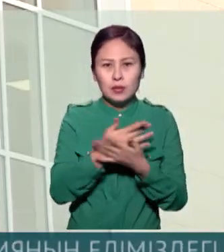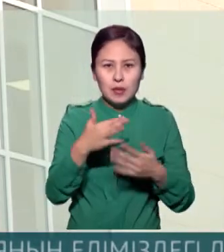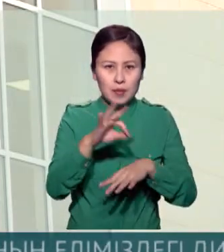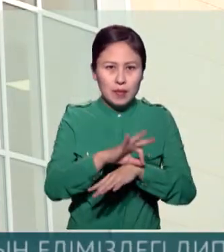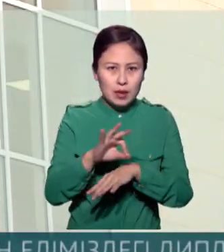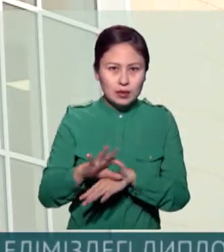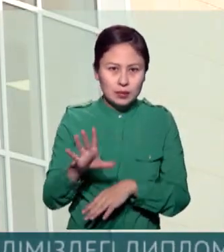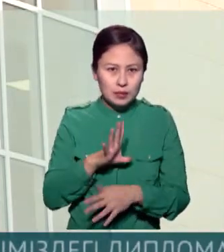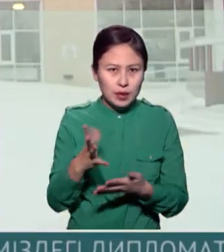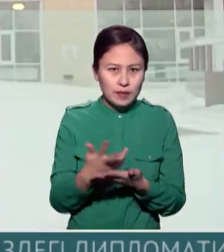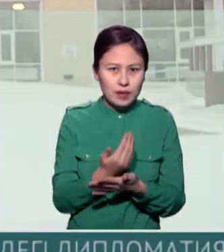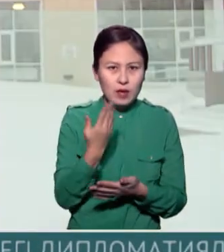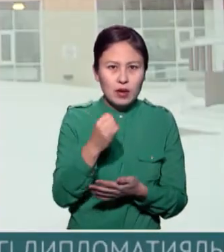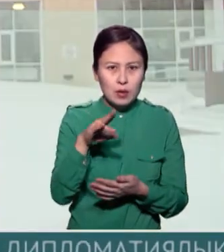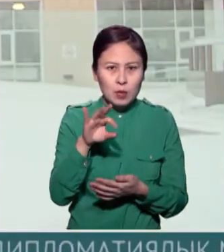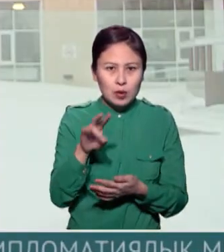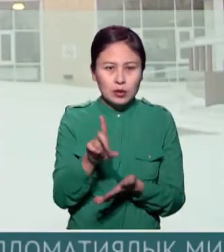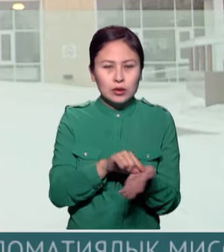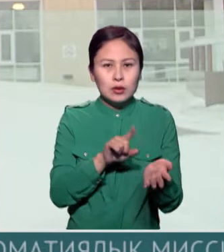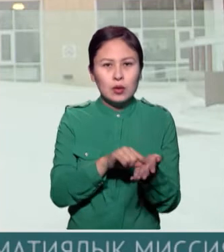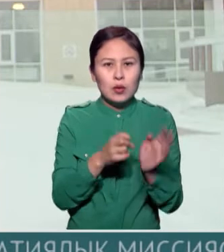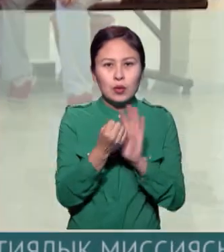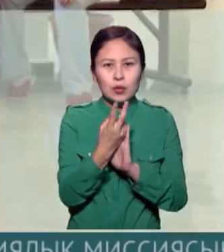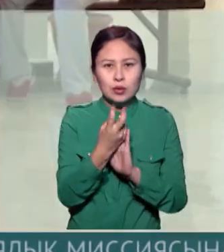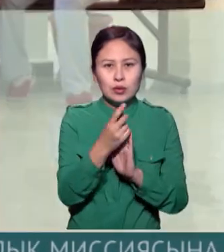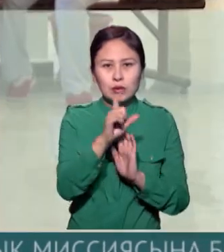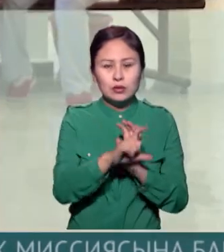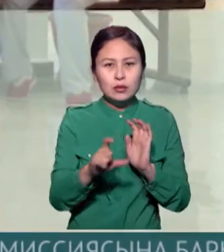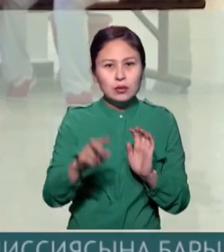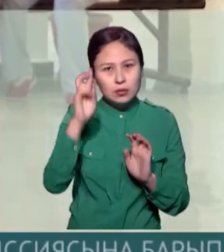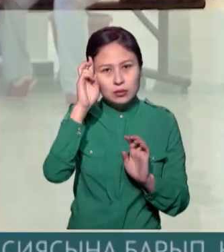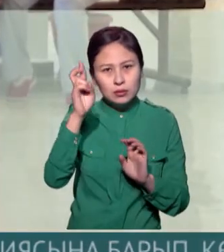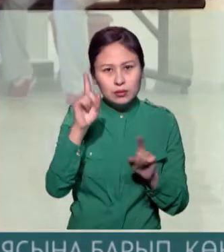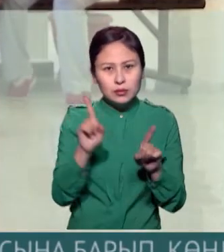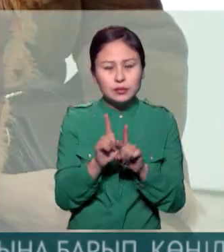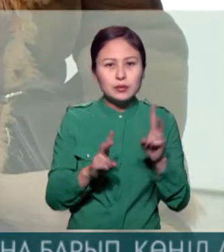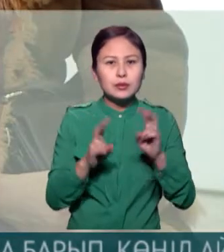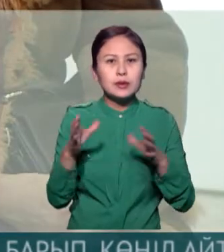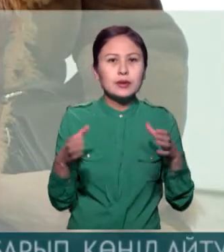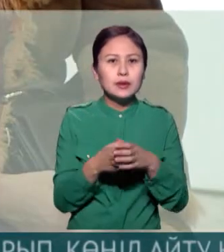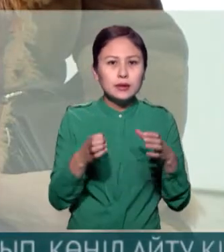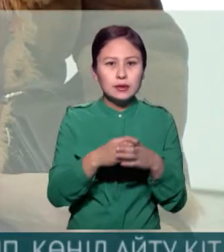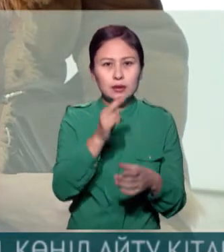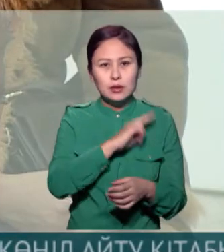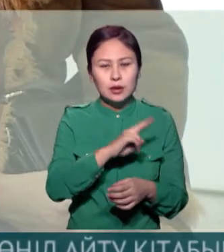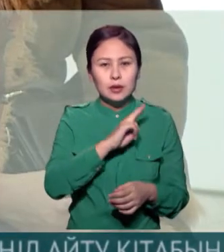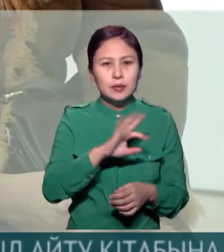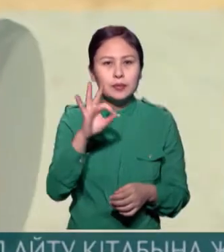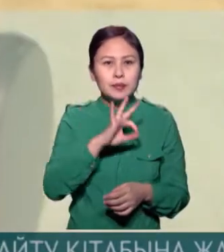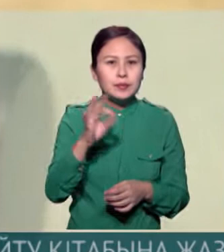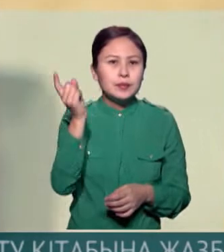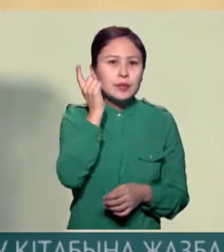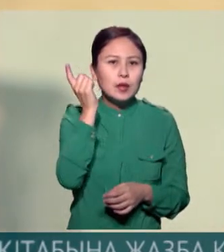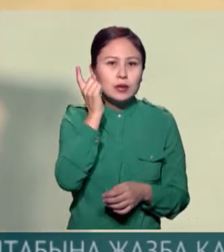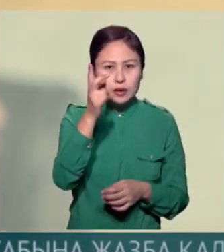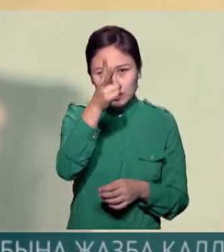Вайпон отандық жобасын қазіргі уақытта 12 мың адам жүктеген. Ал мемлекеттік кірістер департаментінің базасына мобильдік қосымша арқылы 3